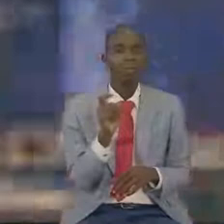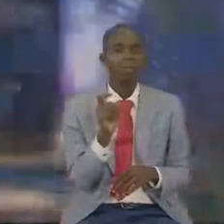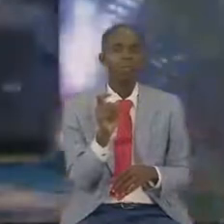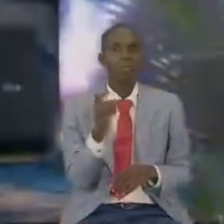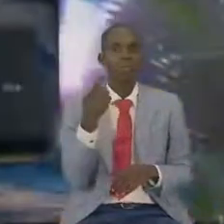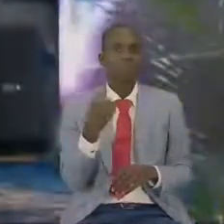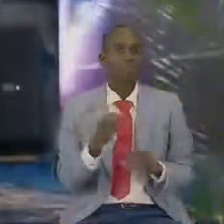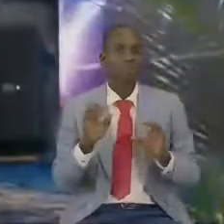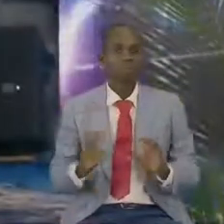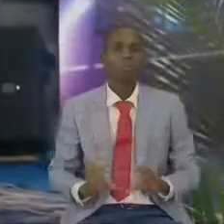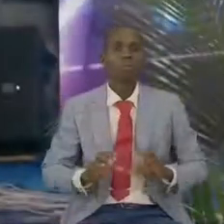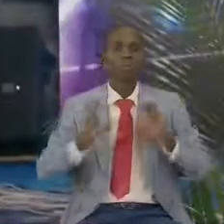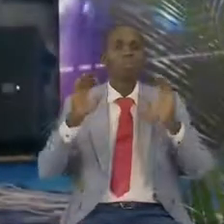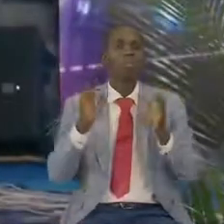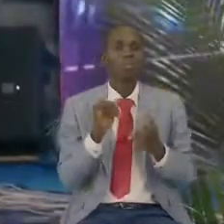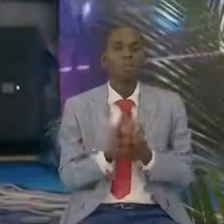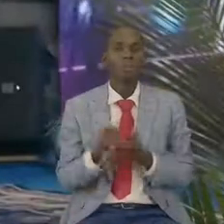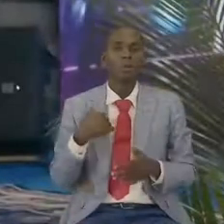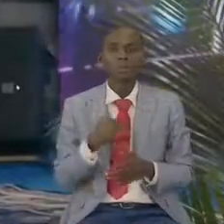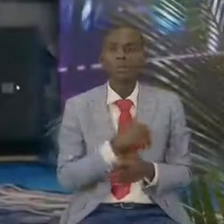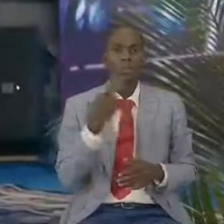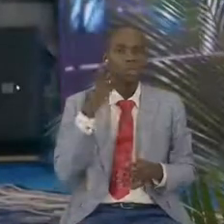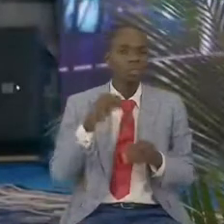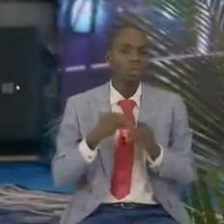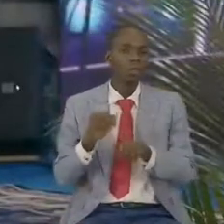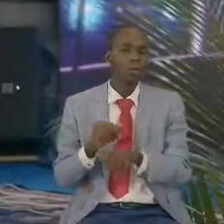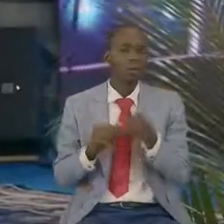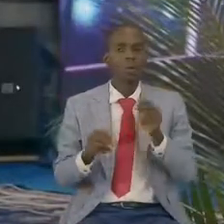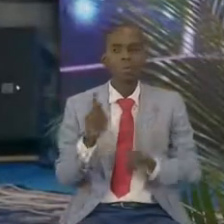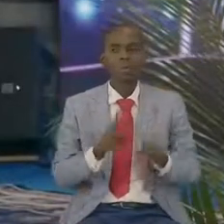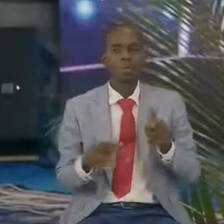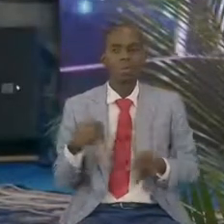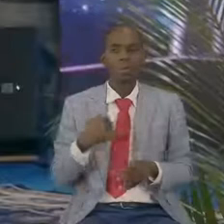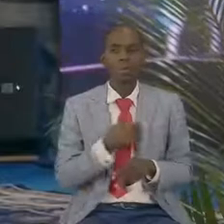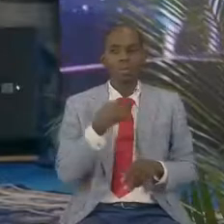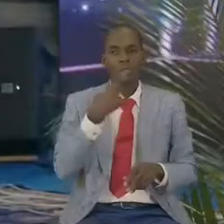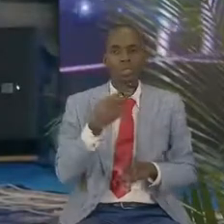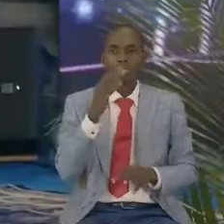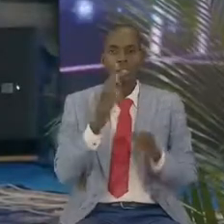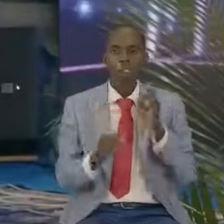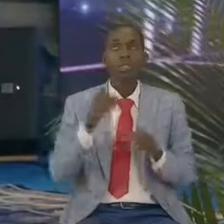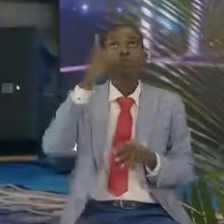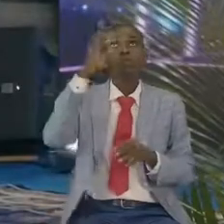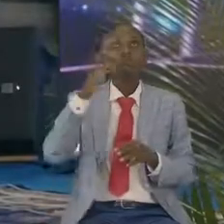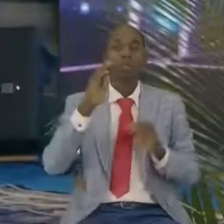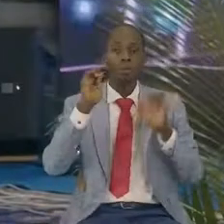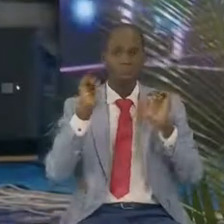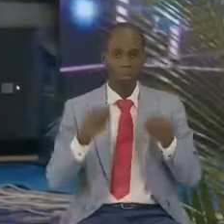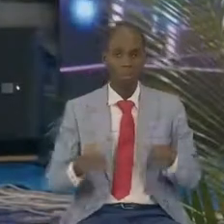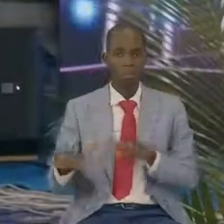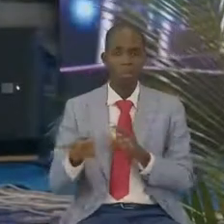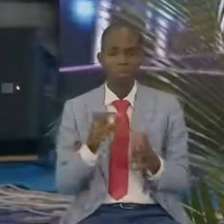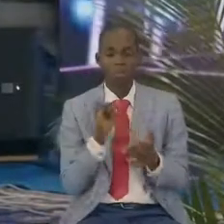un engagement que nous voyons en d'autres personnes et nous disons si Dieu peut le faire à